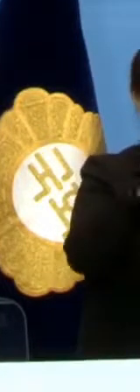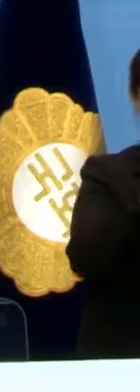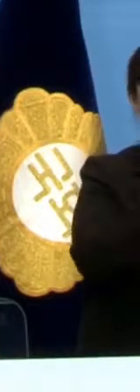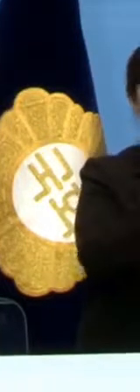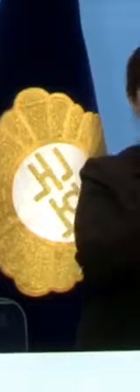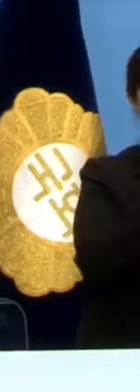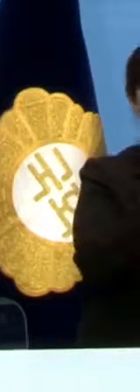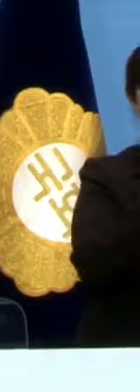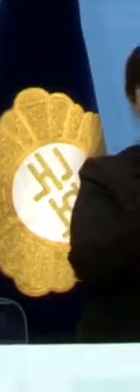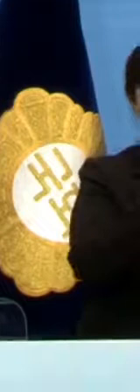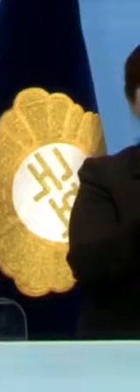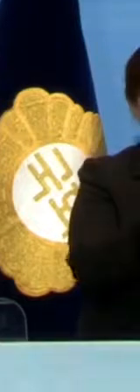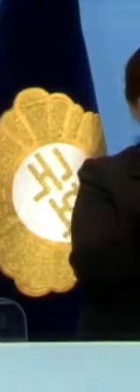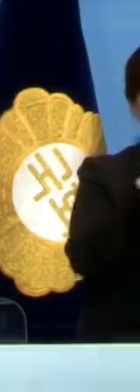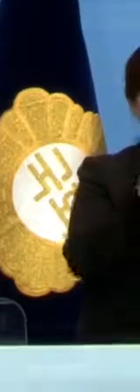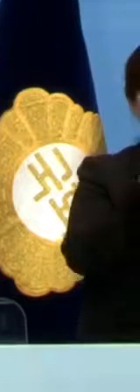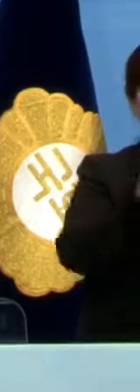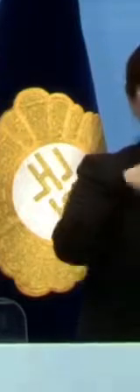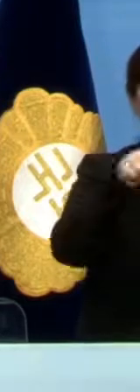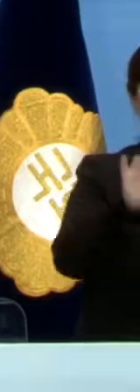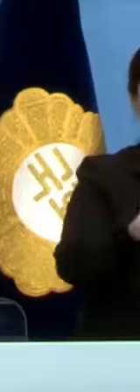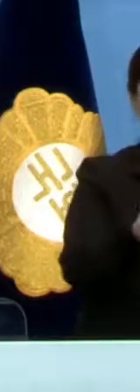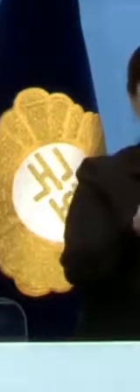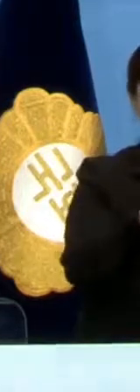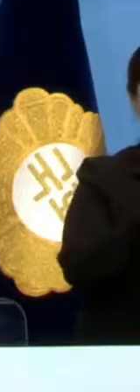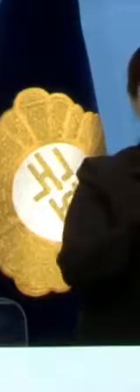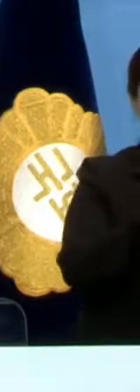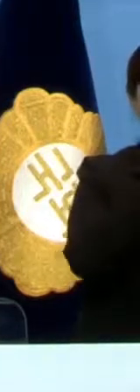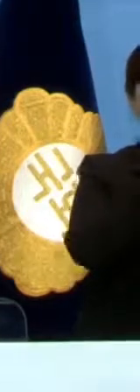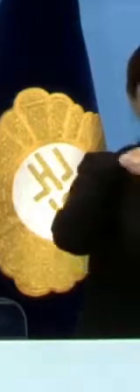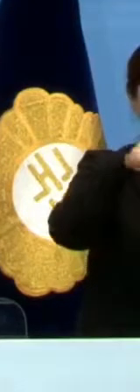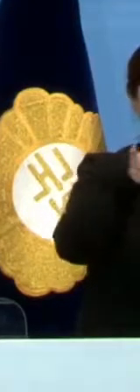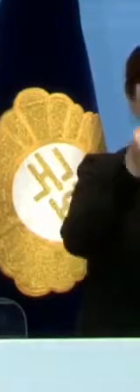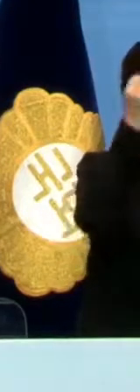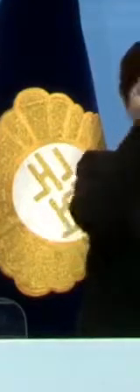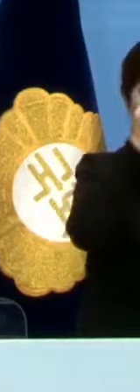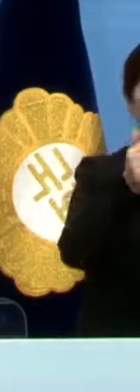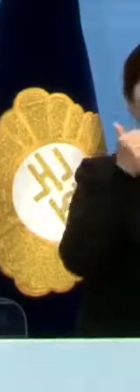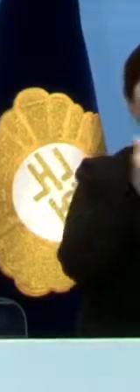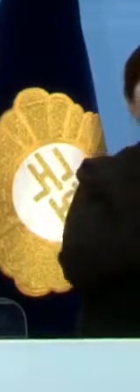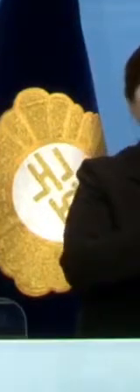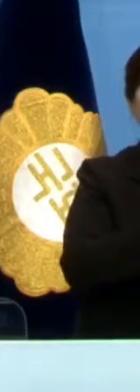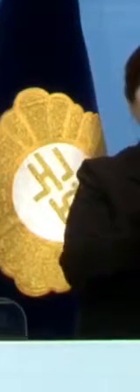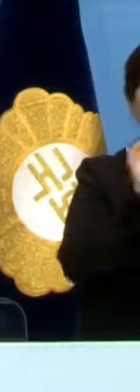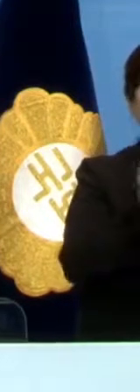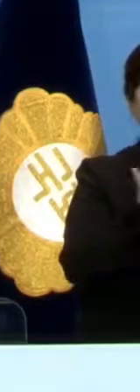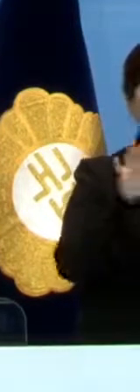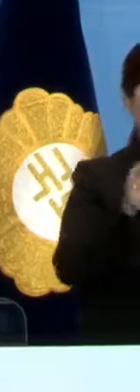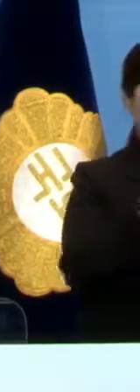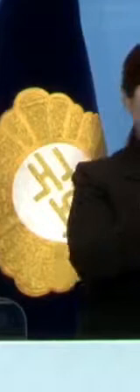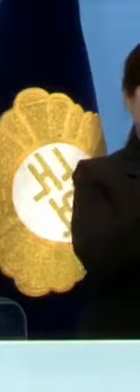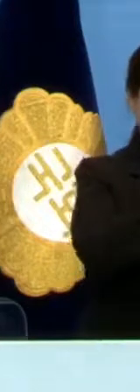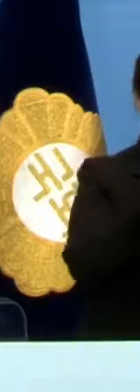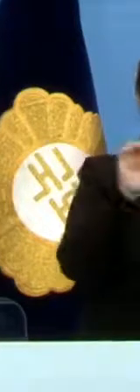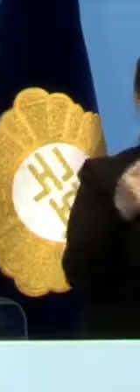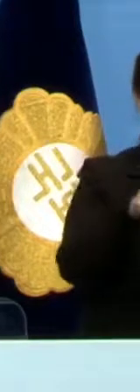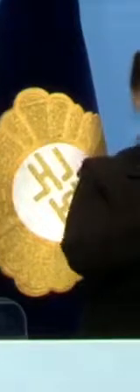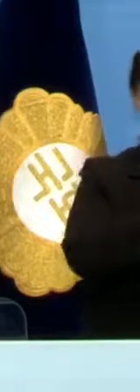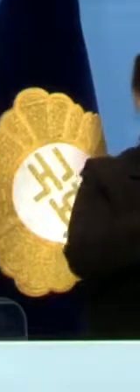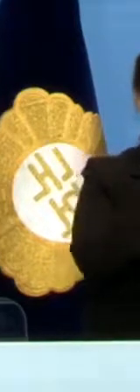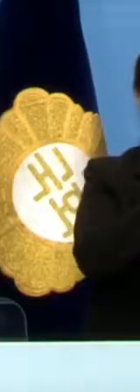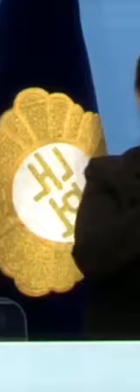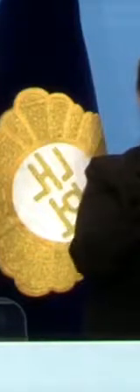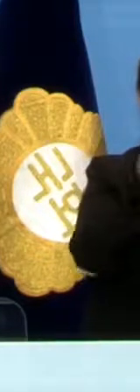금성중학교, 배정고등학교를 졸업을 했습니다. 우리 김영배 의원님하고 오영환 의원님도 말씀하셨지만